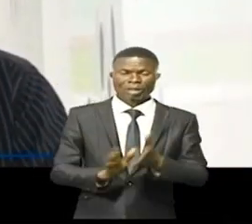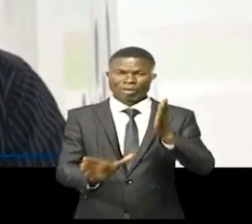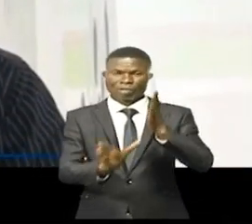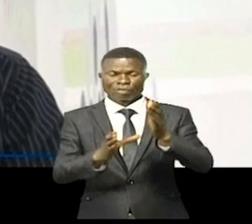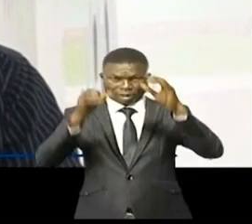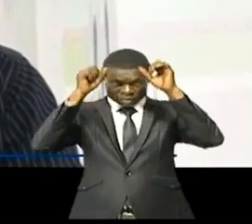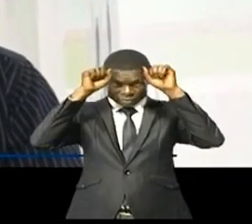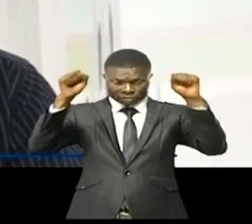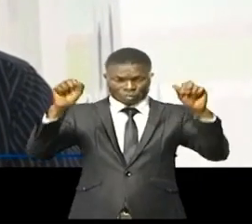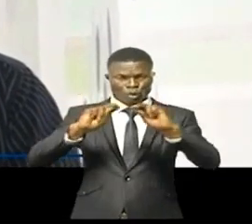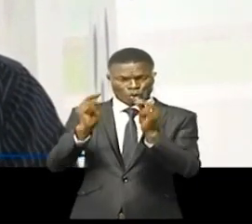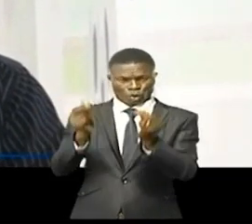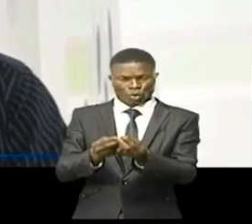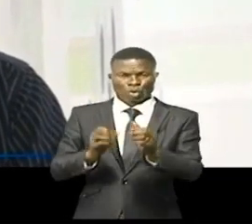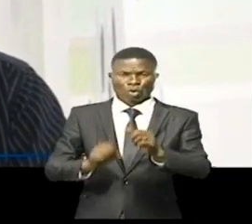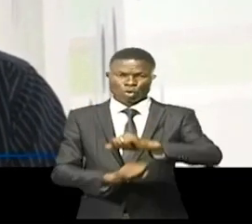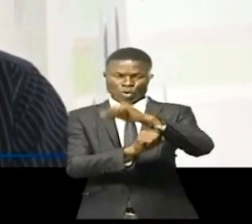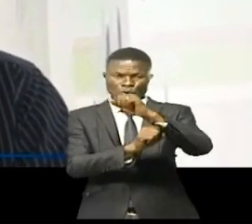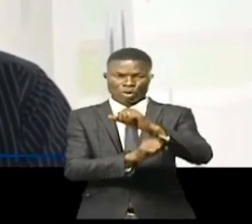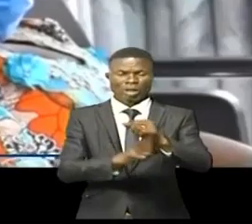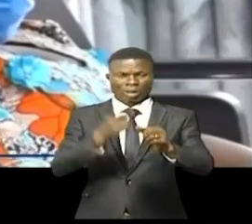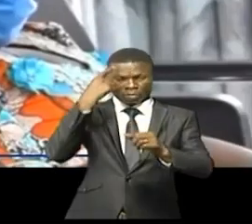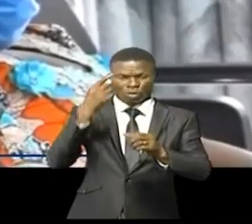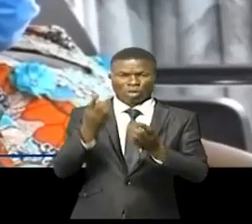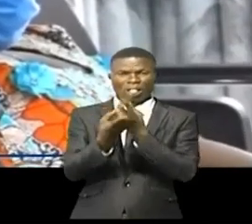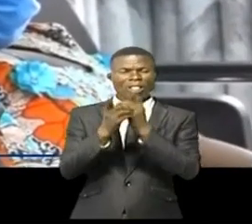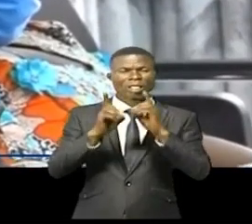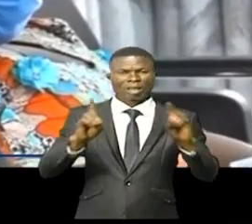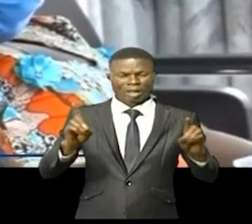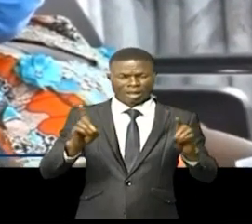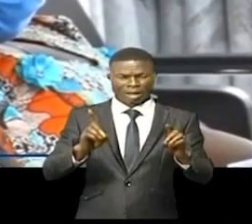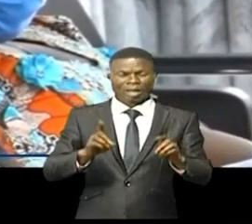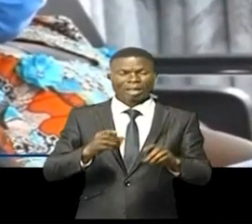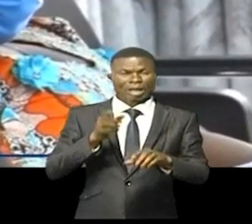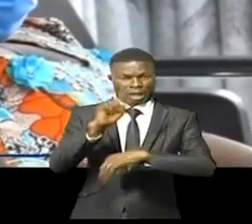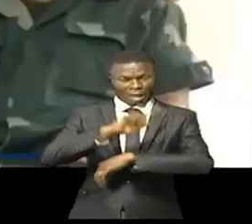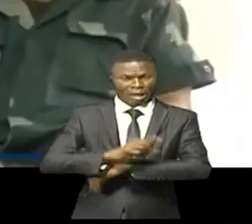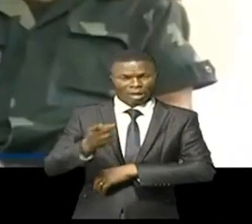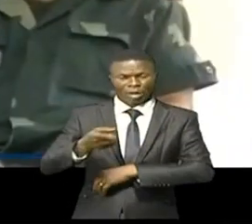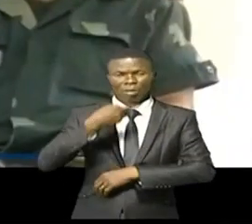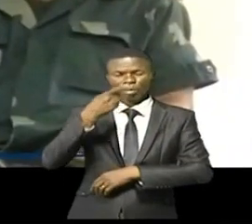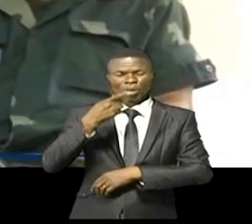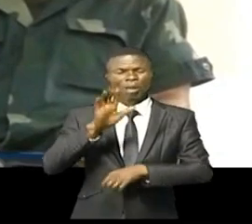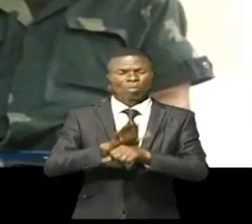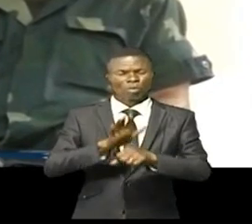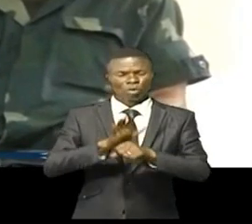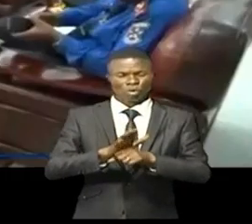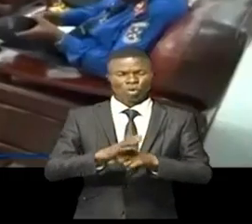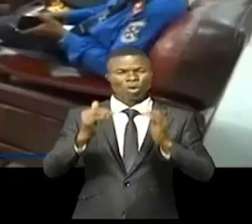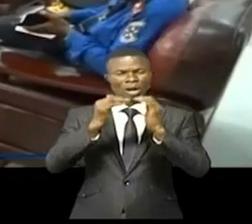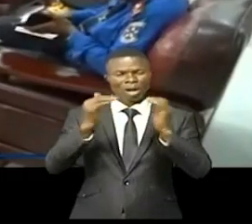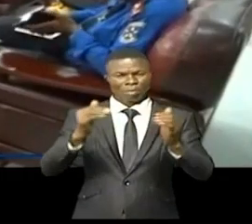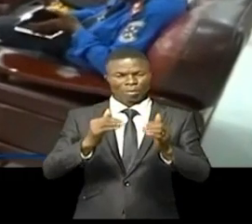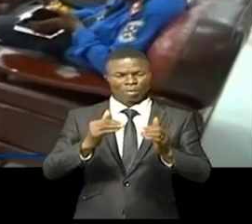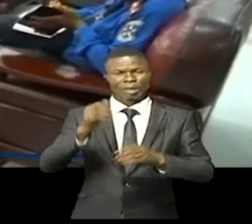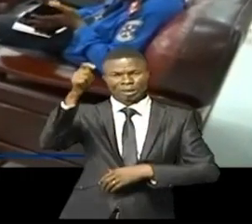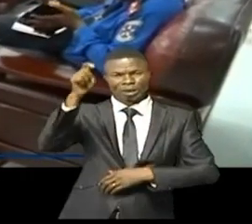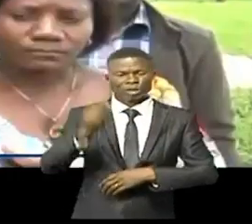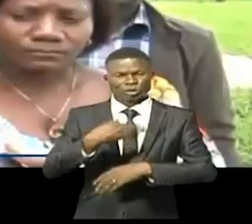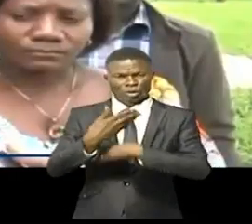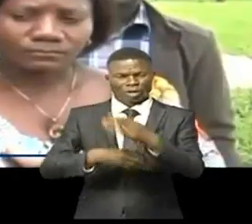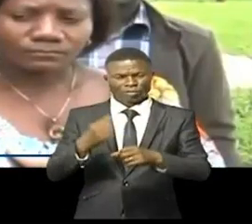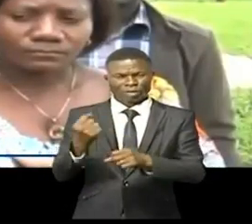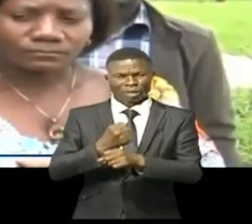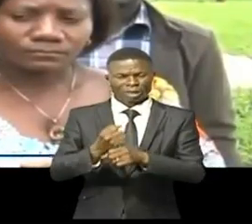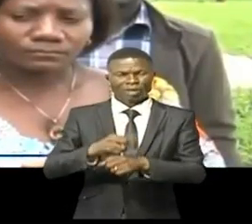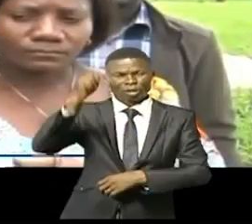vice-président de cette structure d'appui à la démocratie, a par l'occasion loué les efforts de paix fournis dans le cadre de l'état des sièges